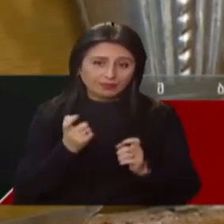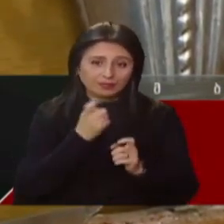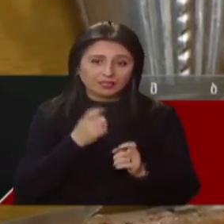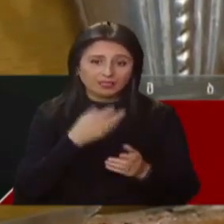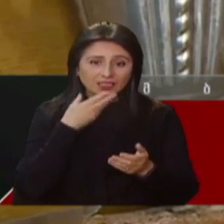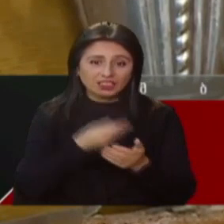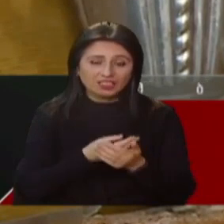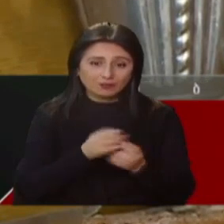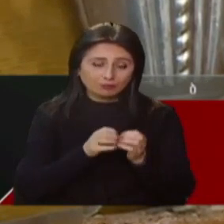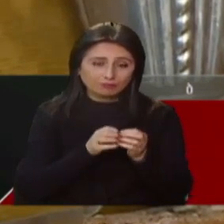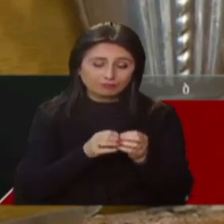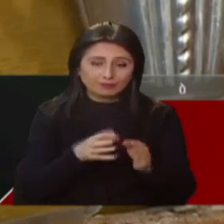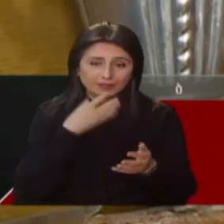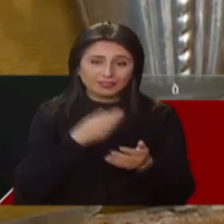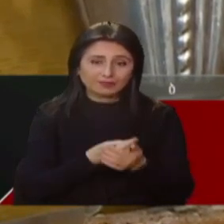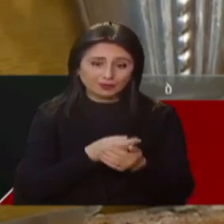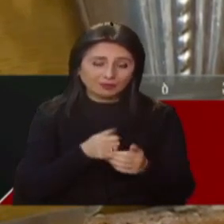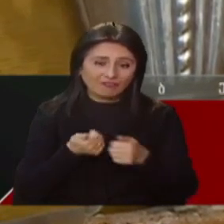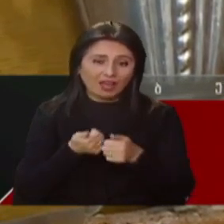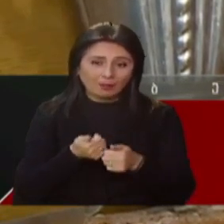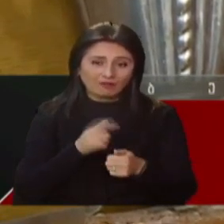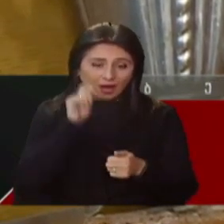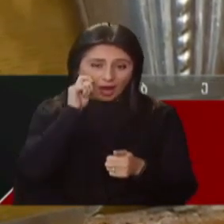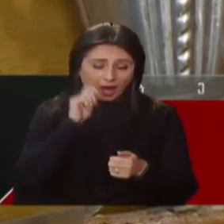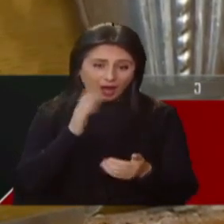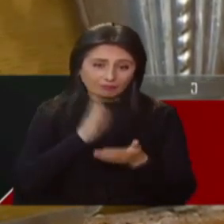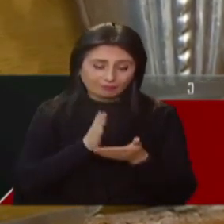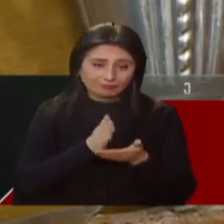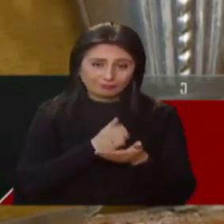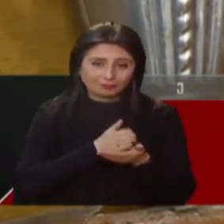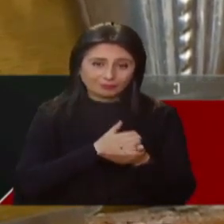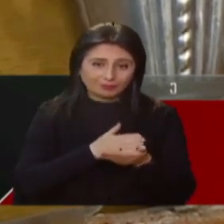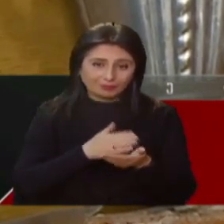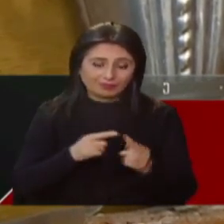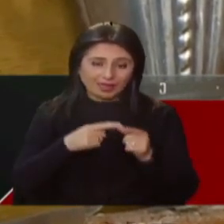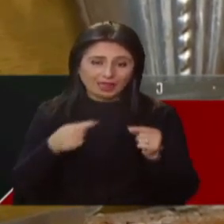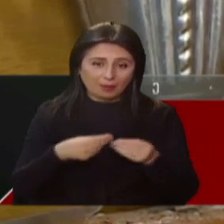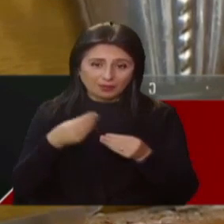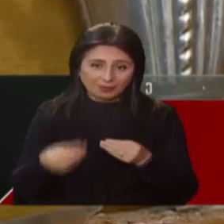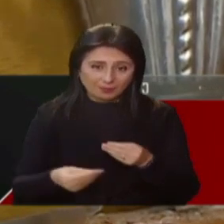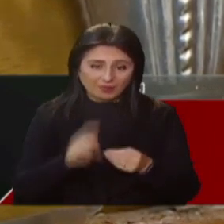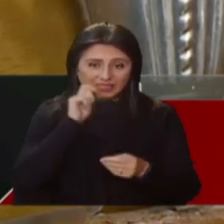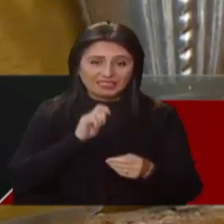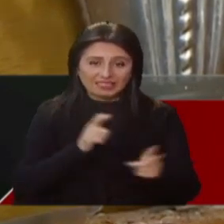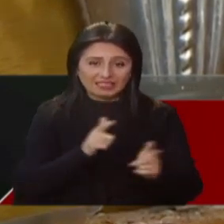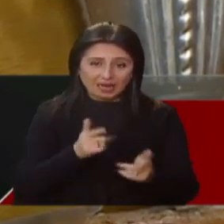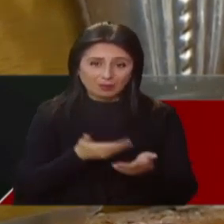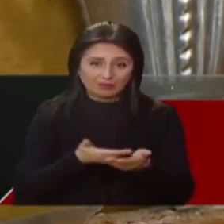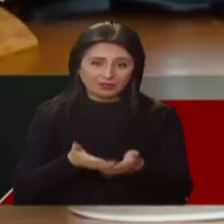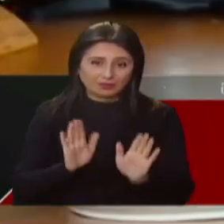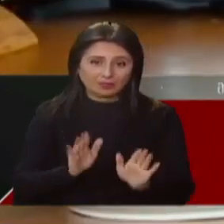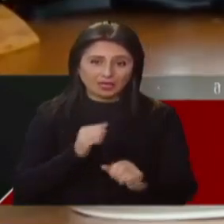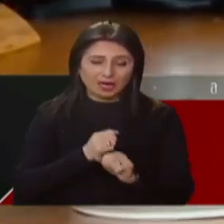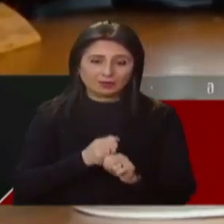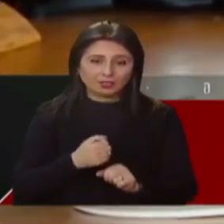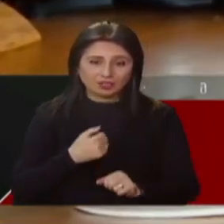დიასახლისი ფოსფოსურად ვეხმარები და ხალხს ვთქვი, დაფნას მივაწვდი, აგერძიცა გამაქვს გამზადებული და ესე